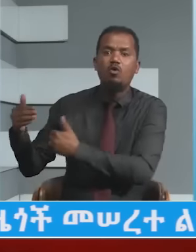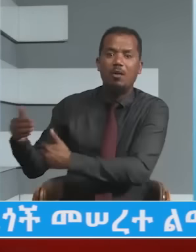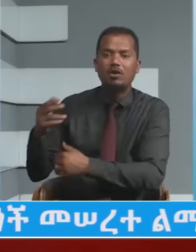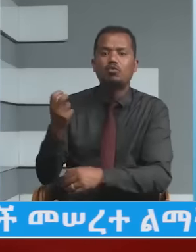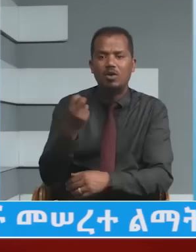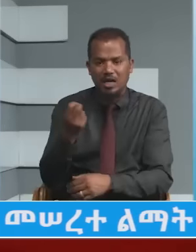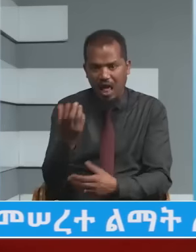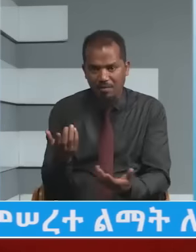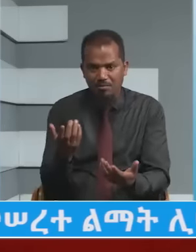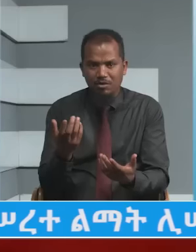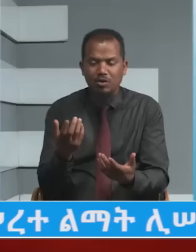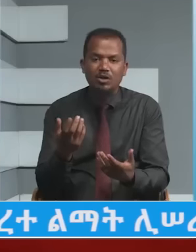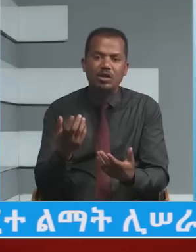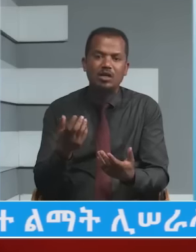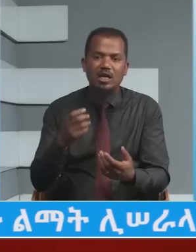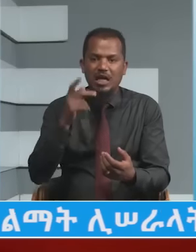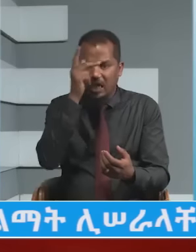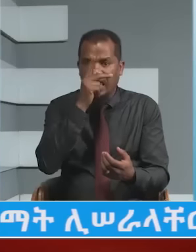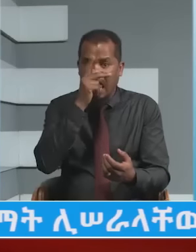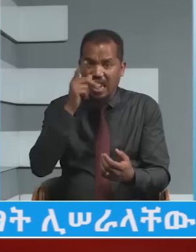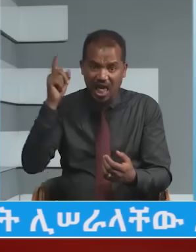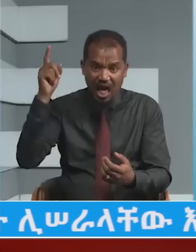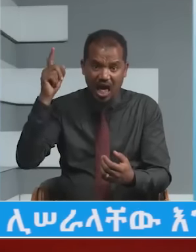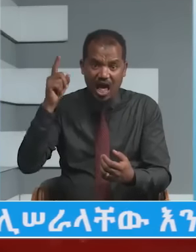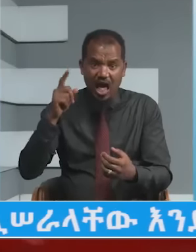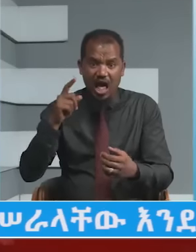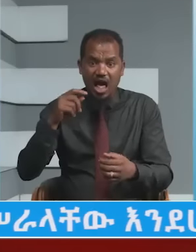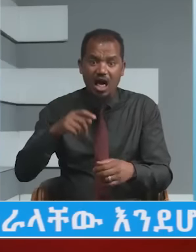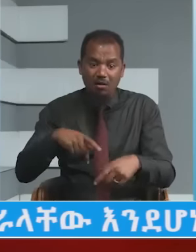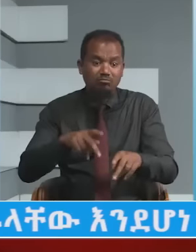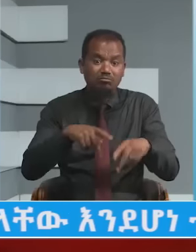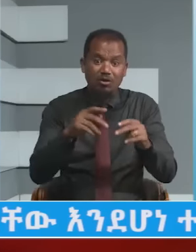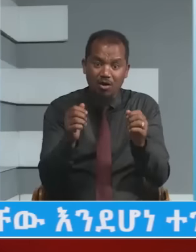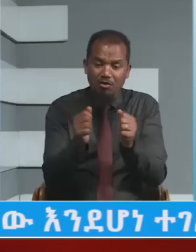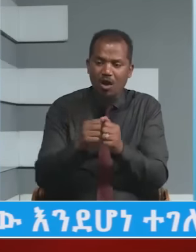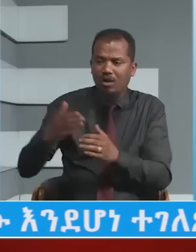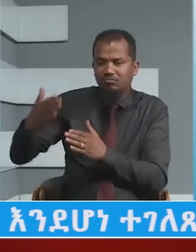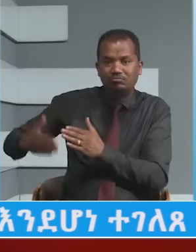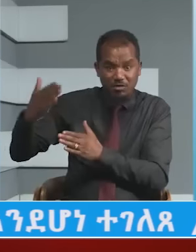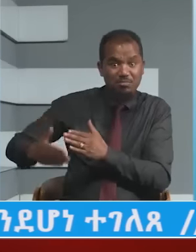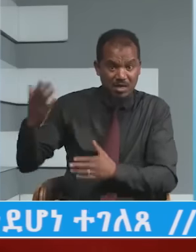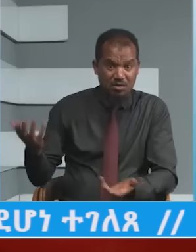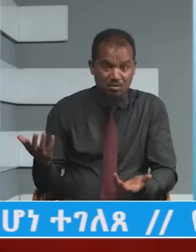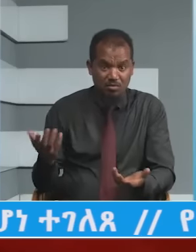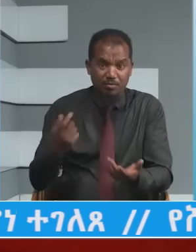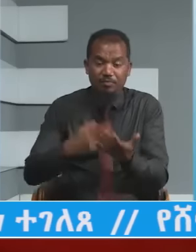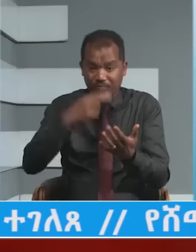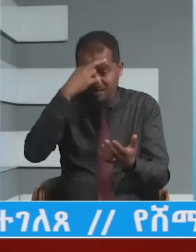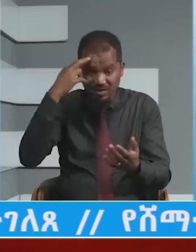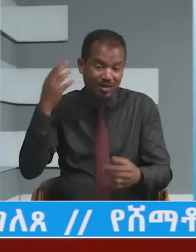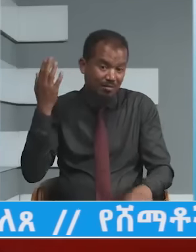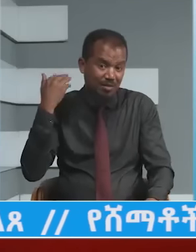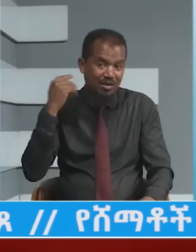ከጎራባችን ወረዳዎችም ጋርም እንደዚህ ከውጭ ከኬንያ አርብቶ አደር ጋር የሚዋሰን ወረዳ ነው። እዛ